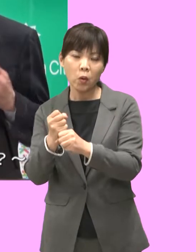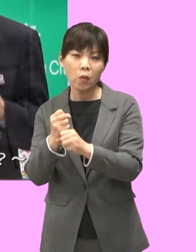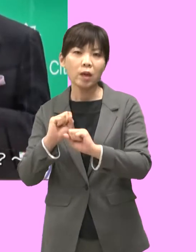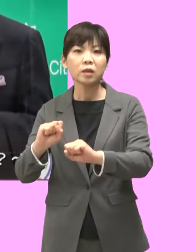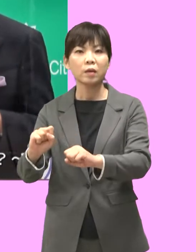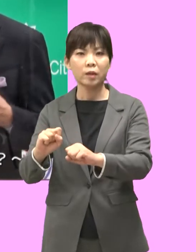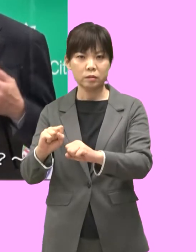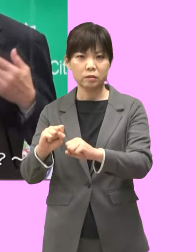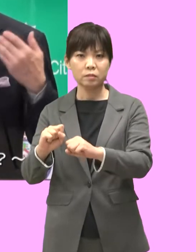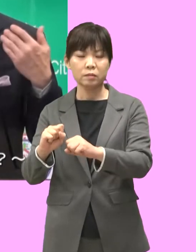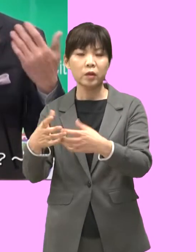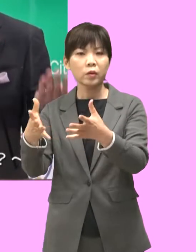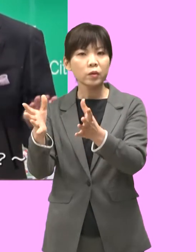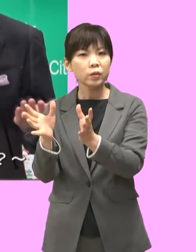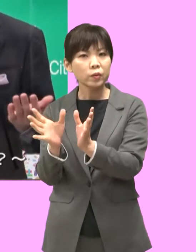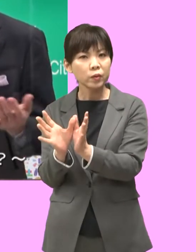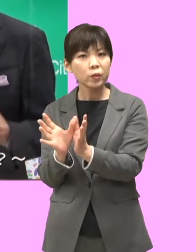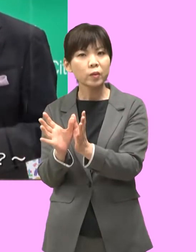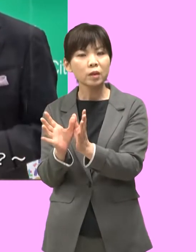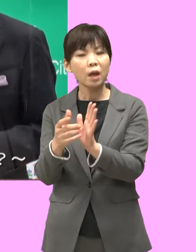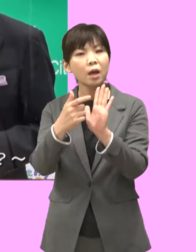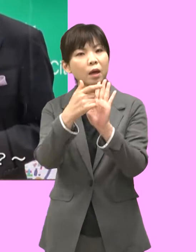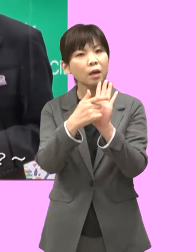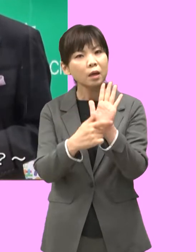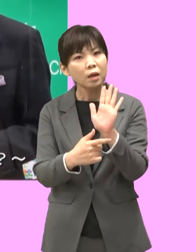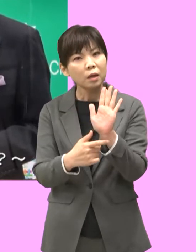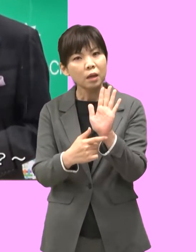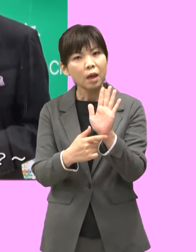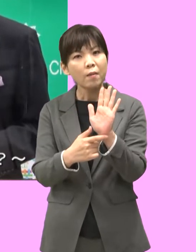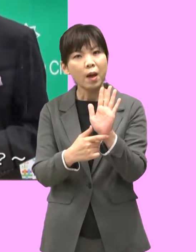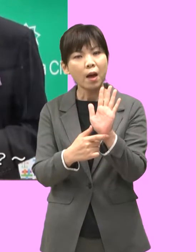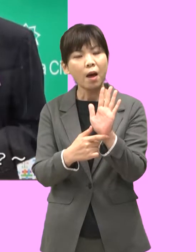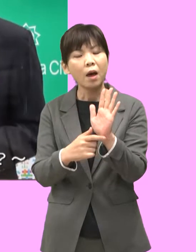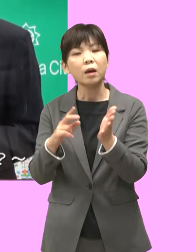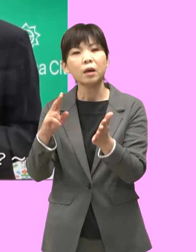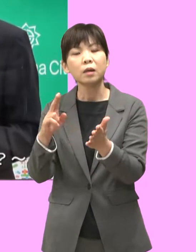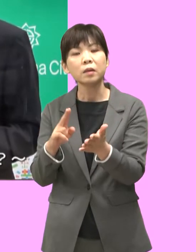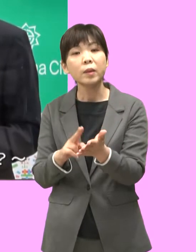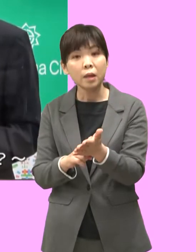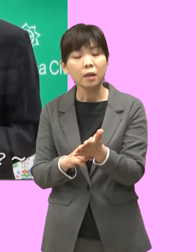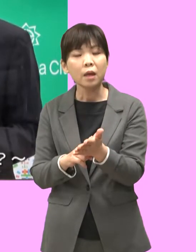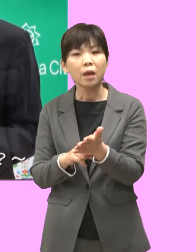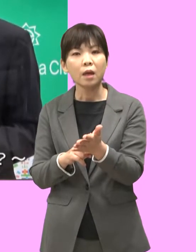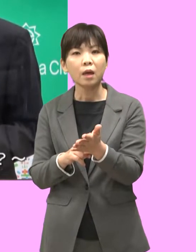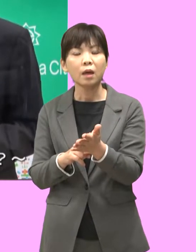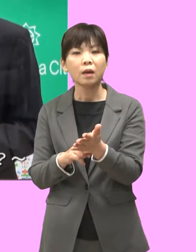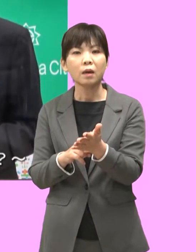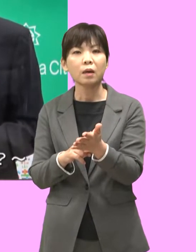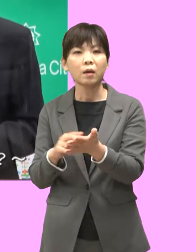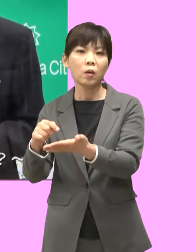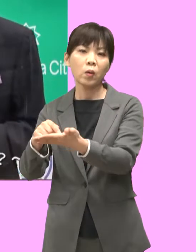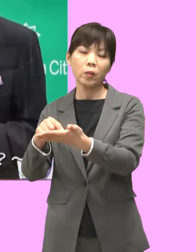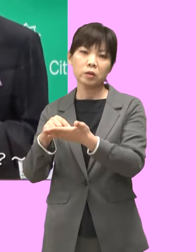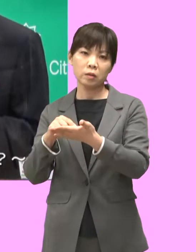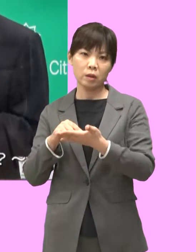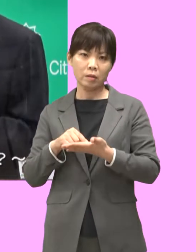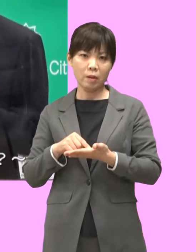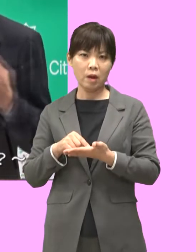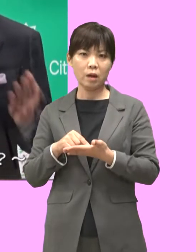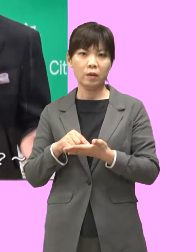ループでこういうテーマでお話をしてほしいというのであればお申し込みいただければです